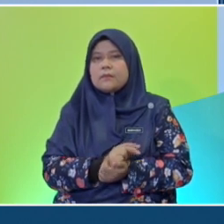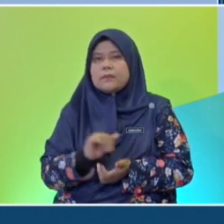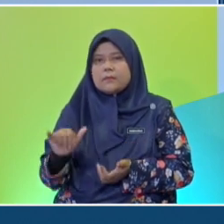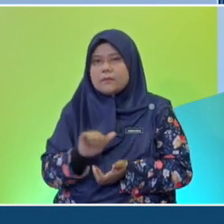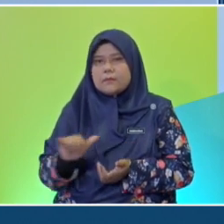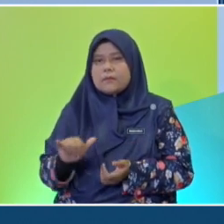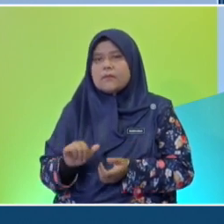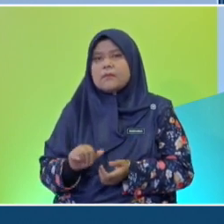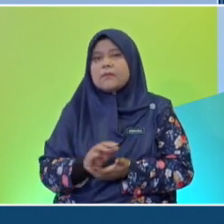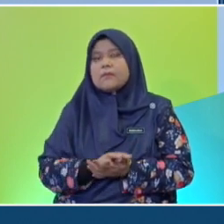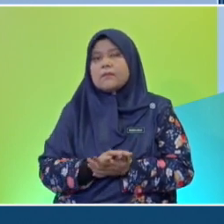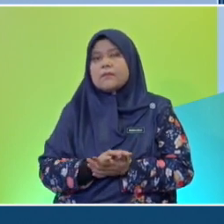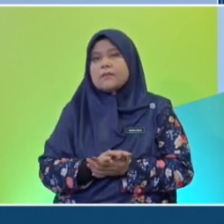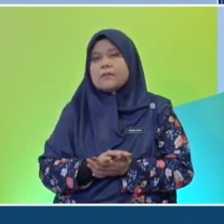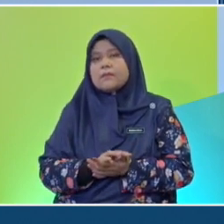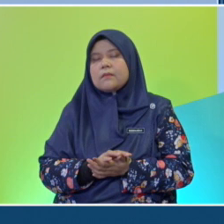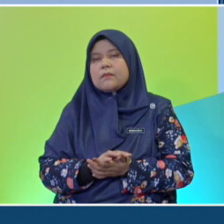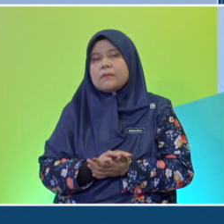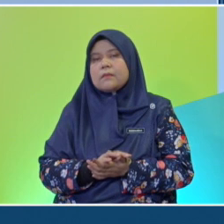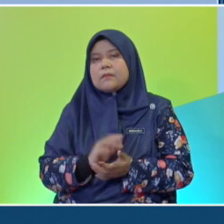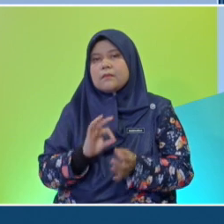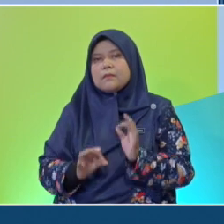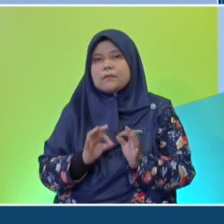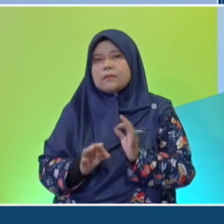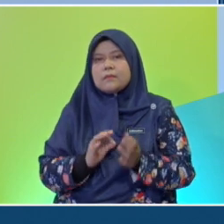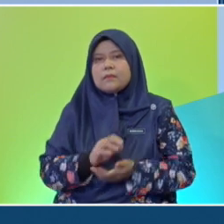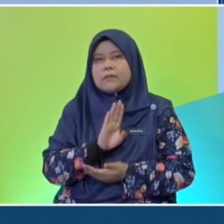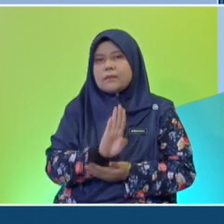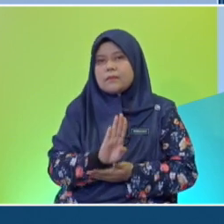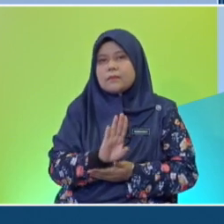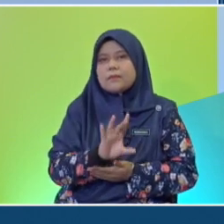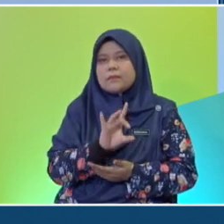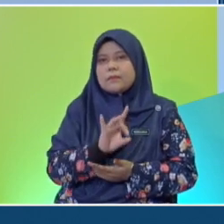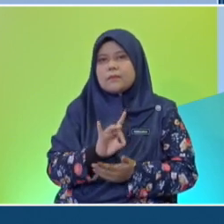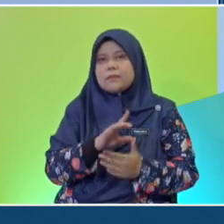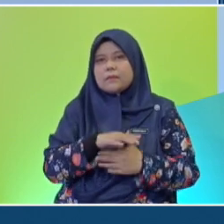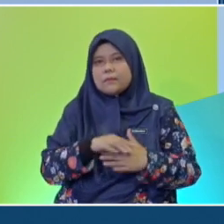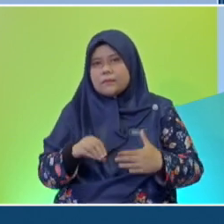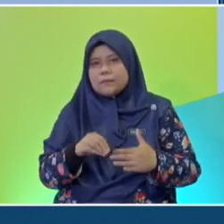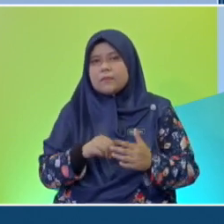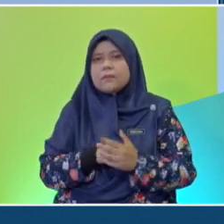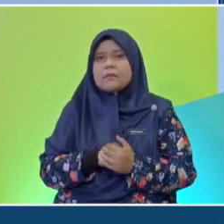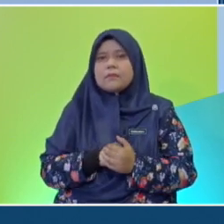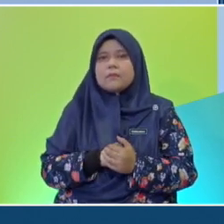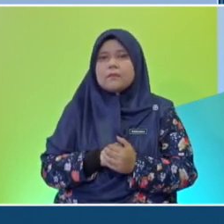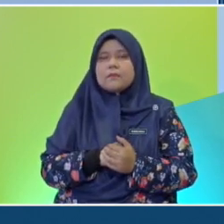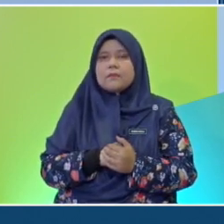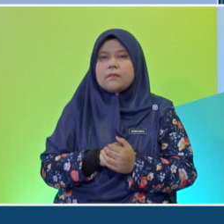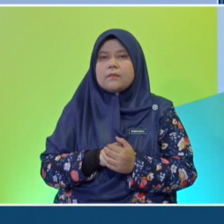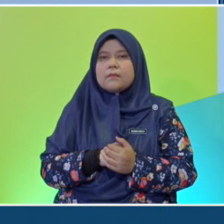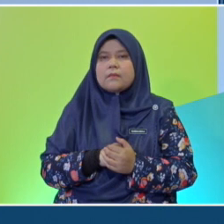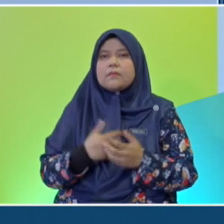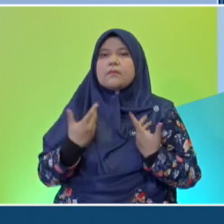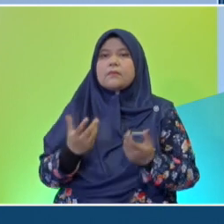Oke Baik kalaulah harga tomato di Granny itu 8 inchi atau Grand oke ya Macam mana